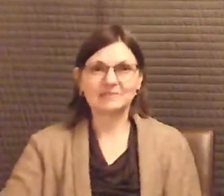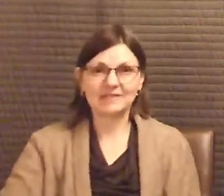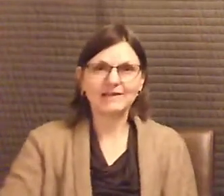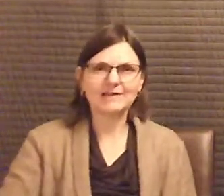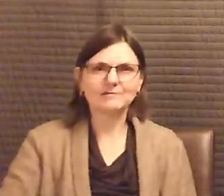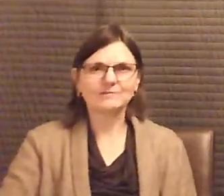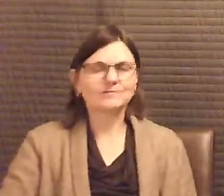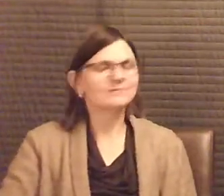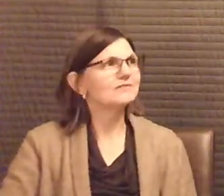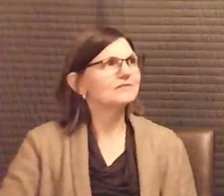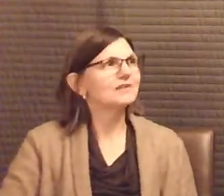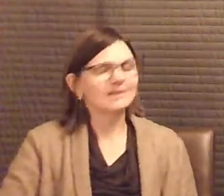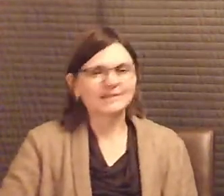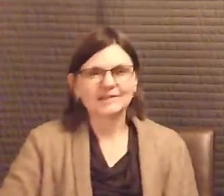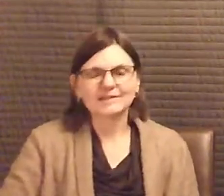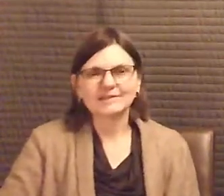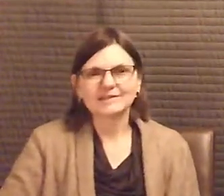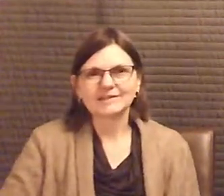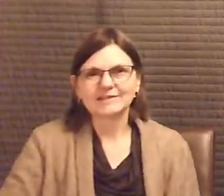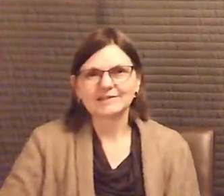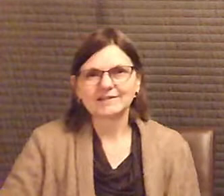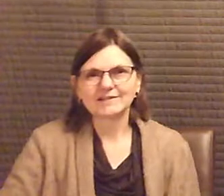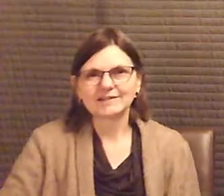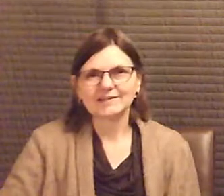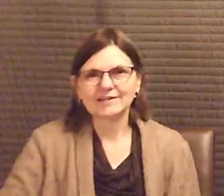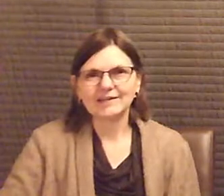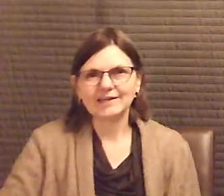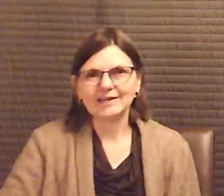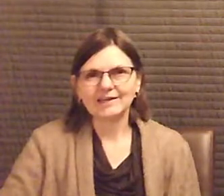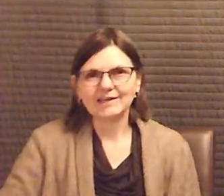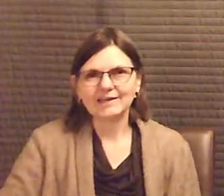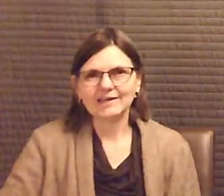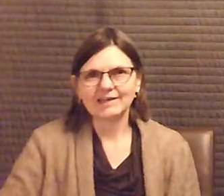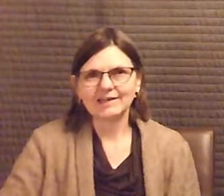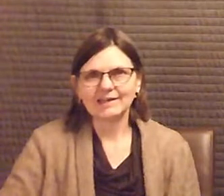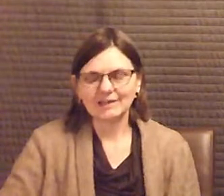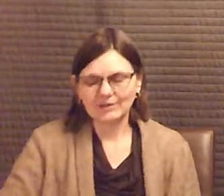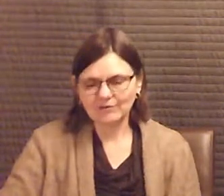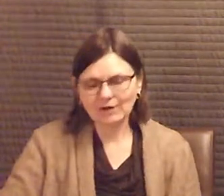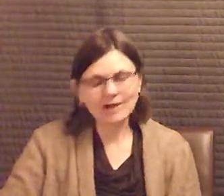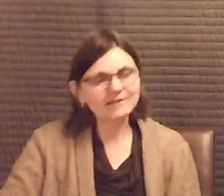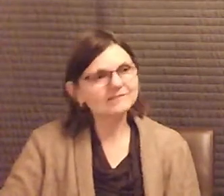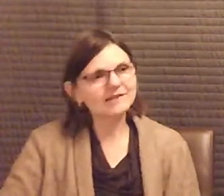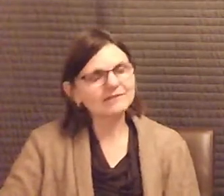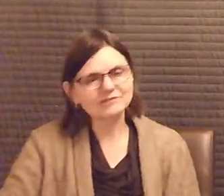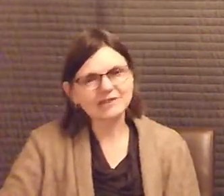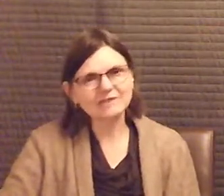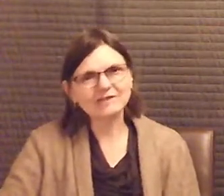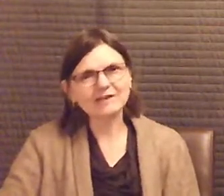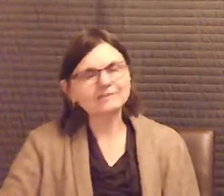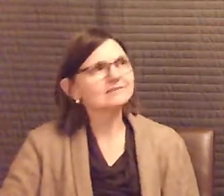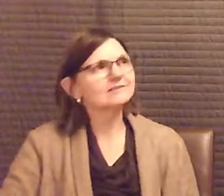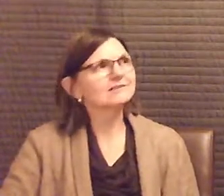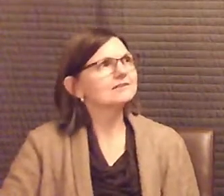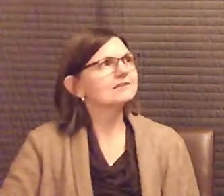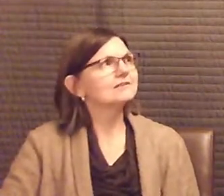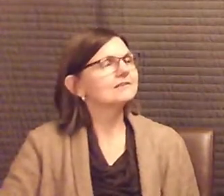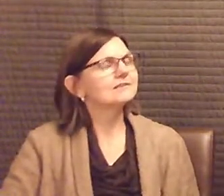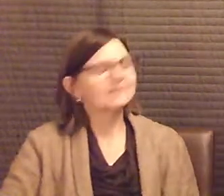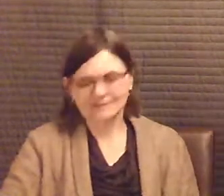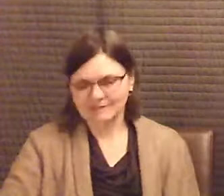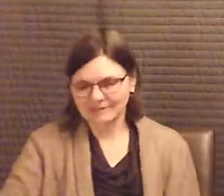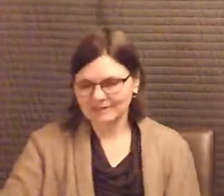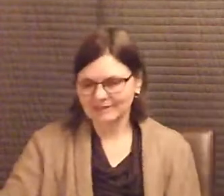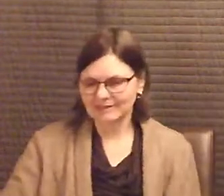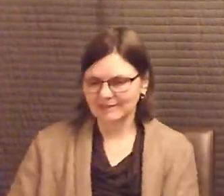lang met zijn leven in john de doxologie john job de cellen burssens 1 johannes 7 7 staat de